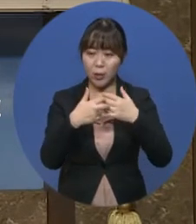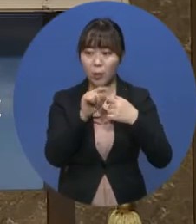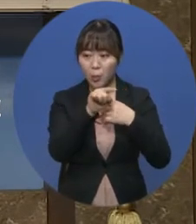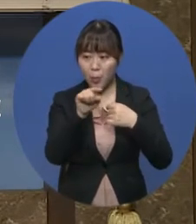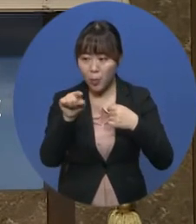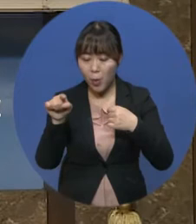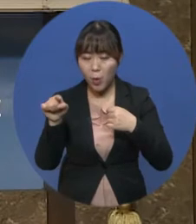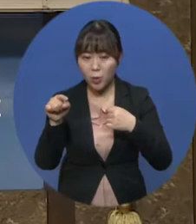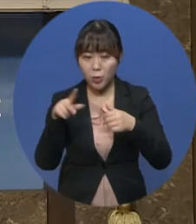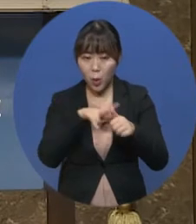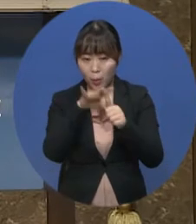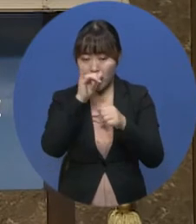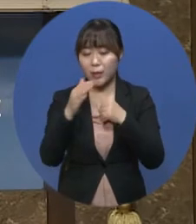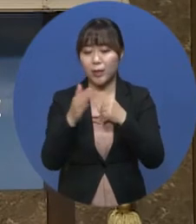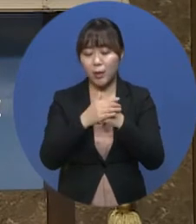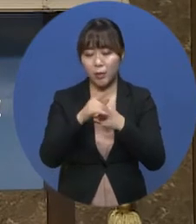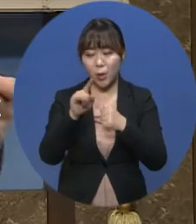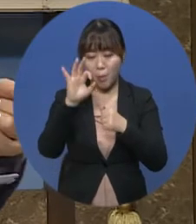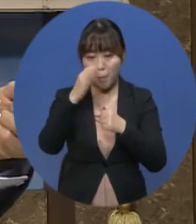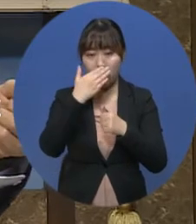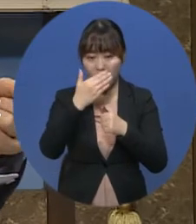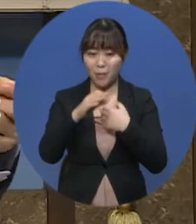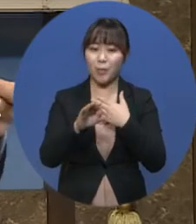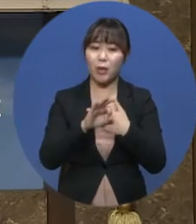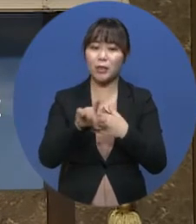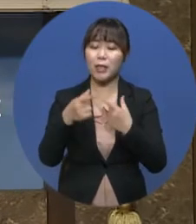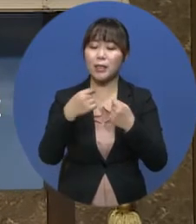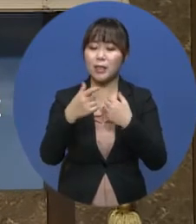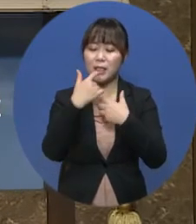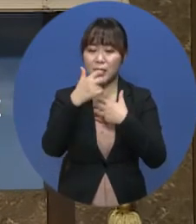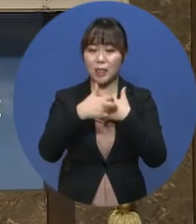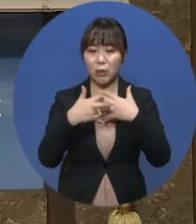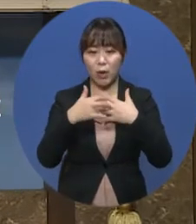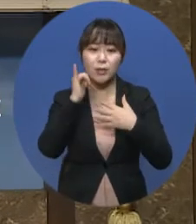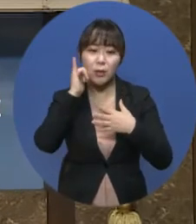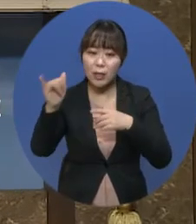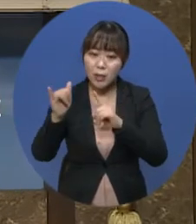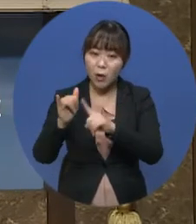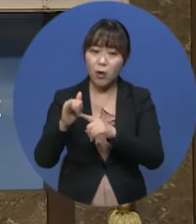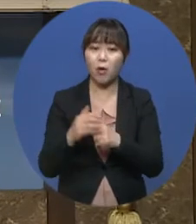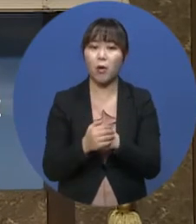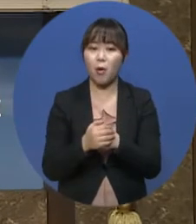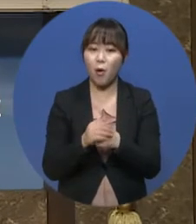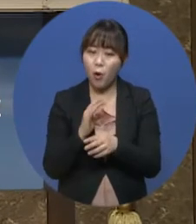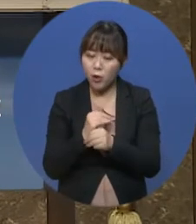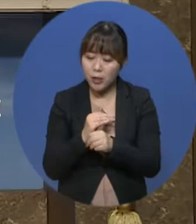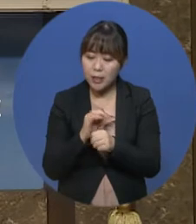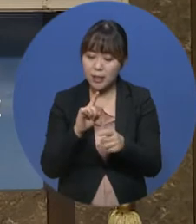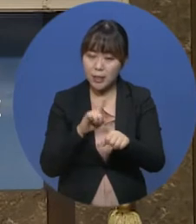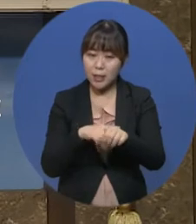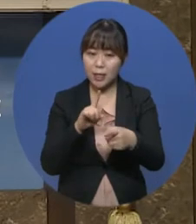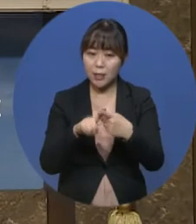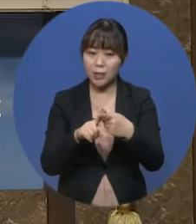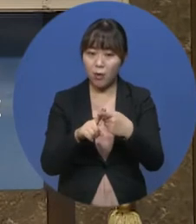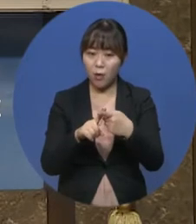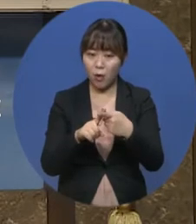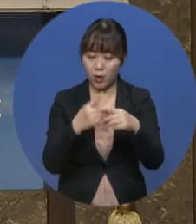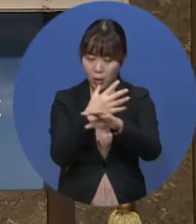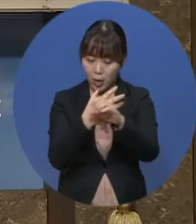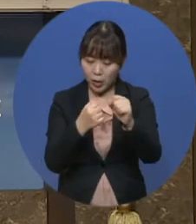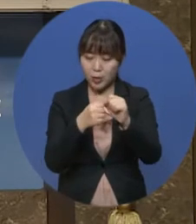그래서 접근하실 수 있으면 그런 치과에 연락을 하셔서 음 이렇게 시간 배정을 받아서